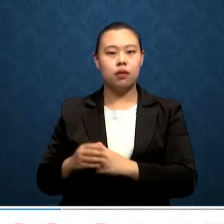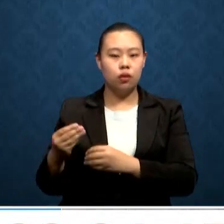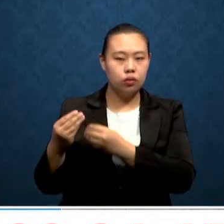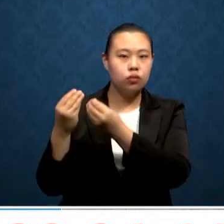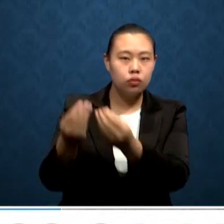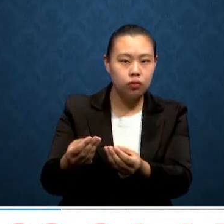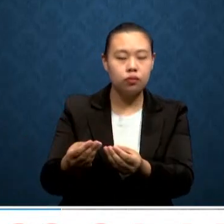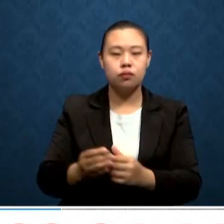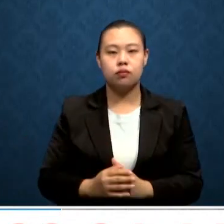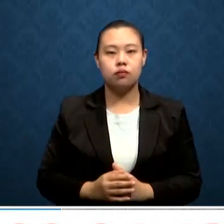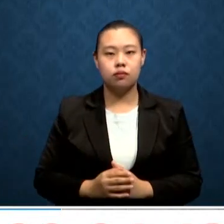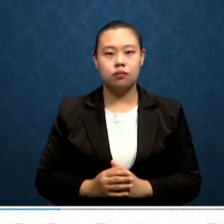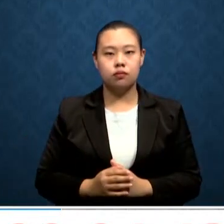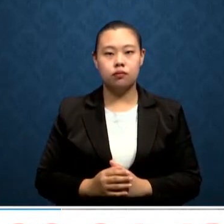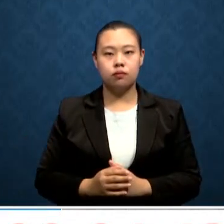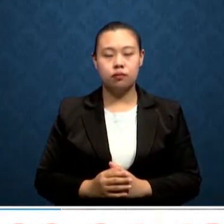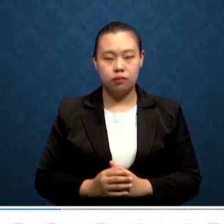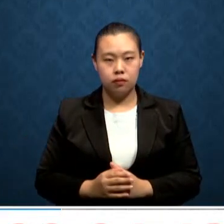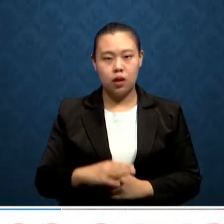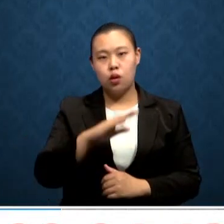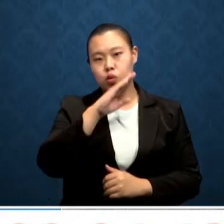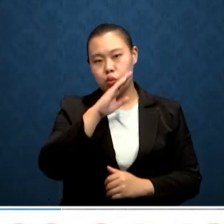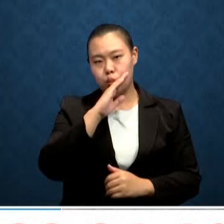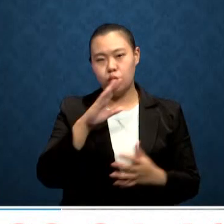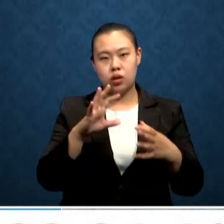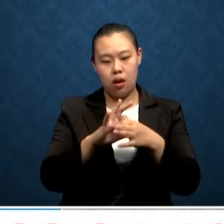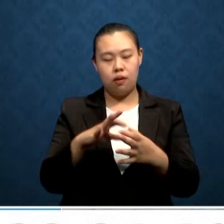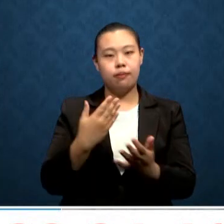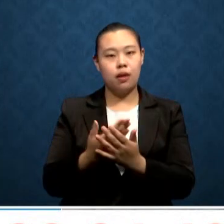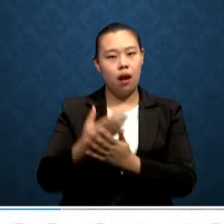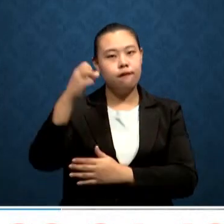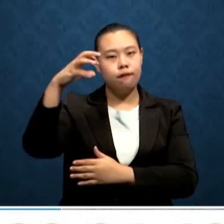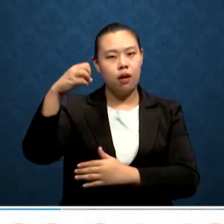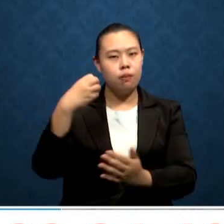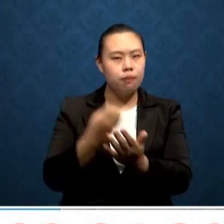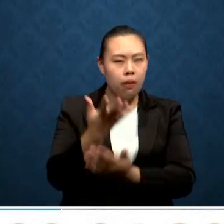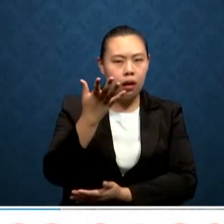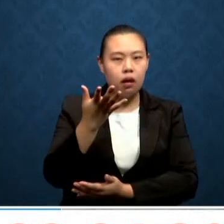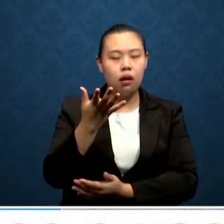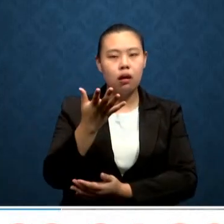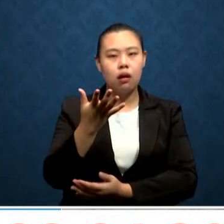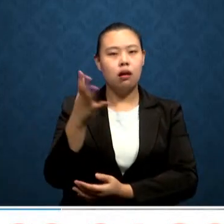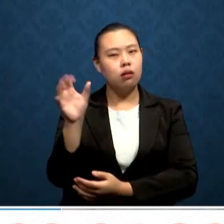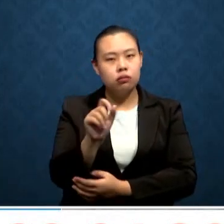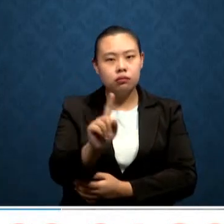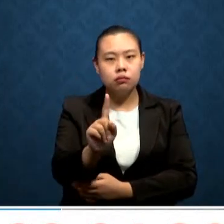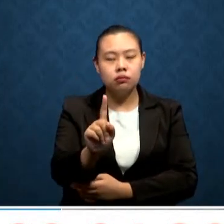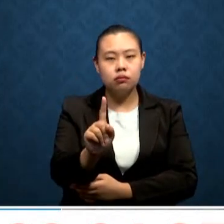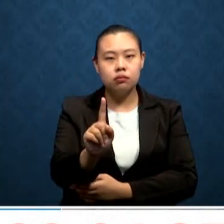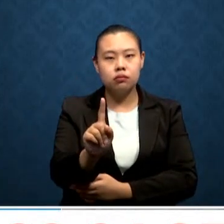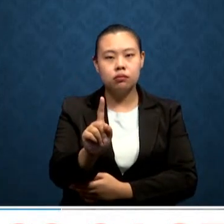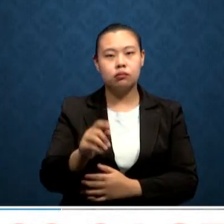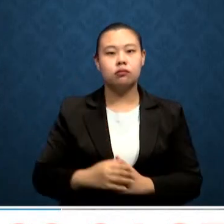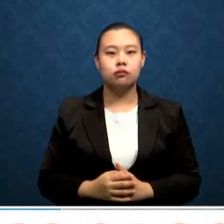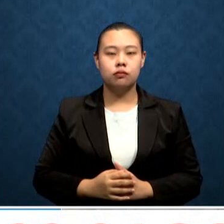ครับเมื่อพูดถึงค่าไฟแพงมันไม่ได้แพงเพราะปัจ